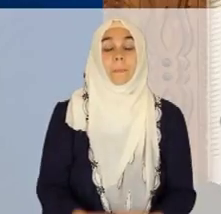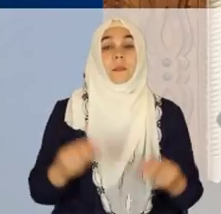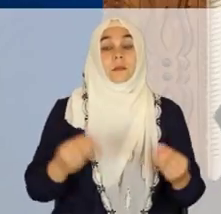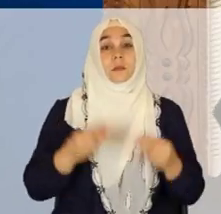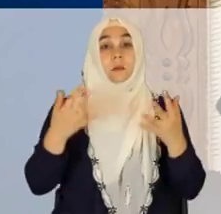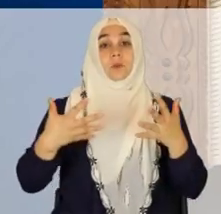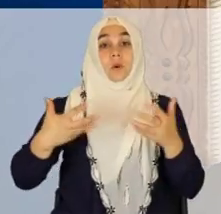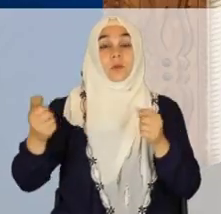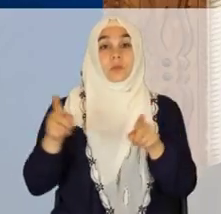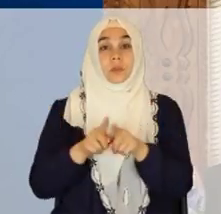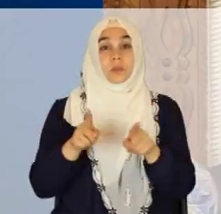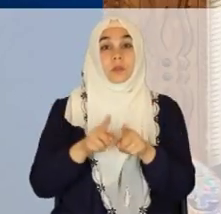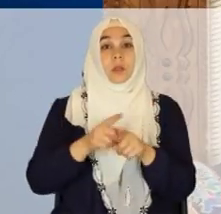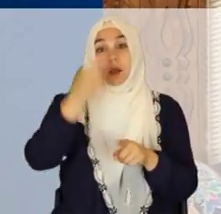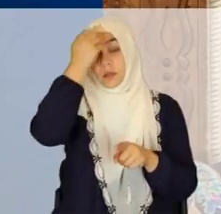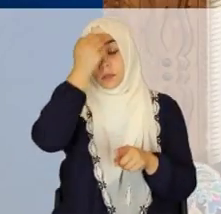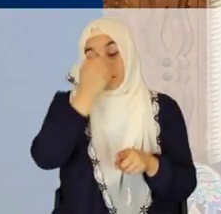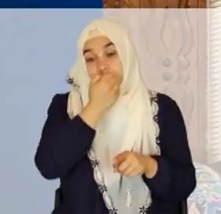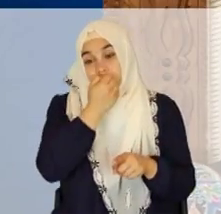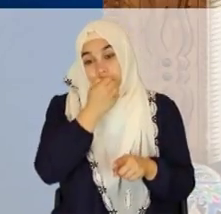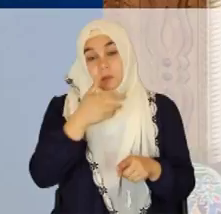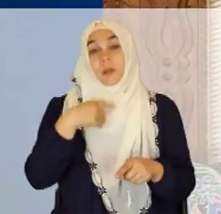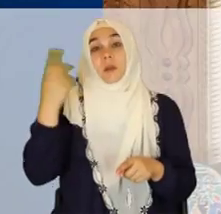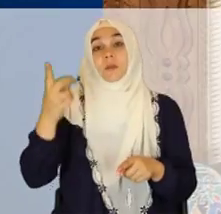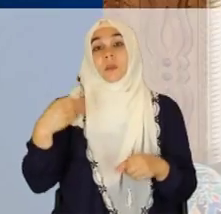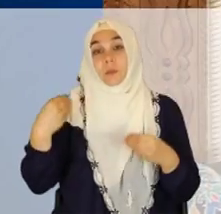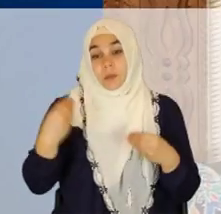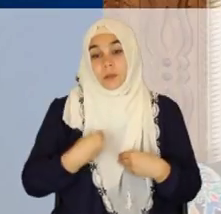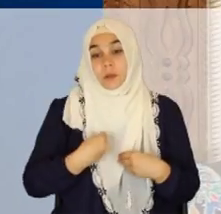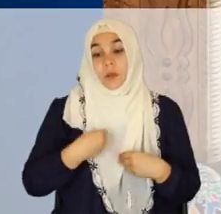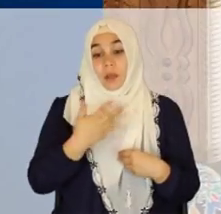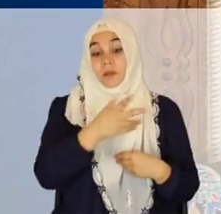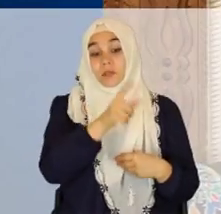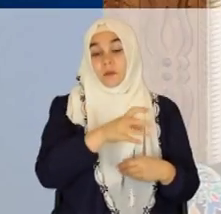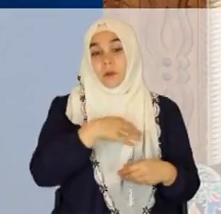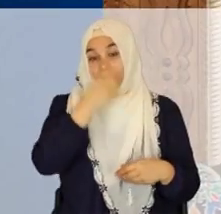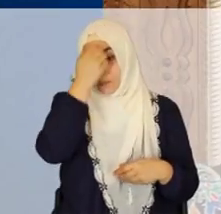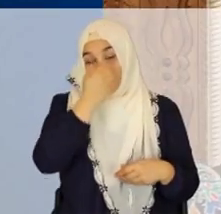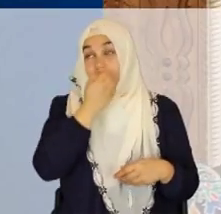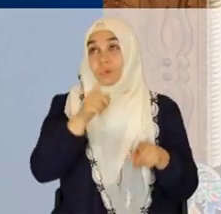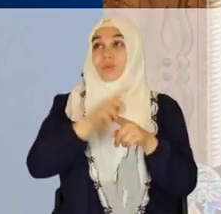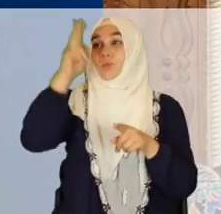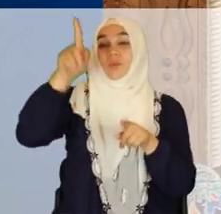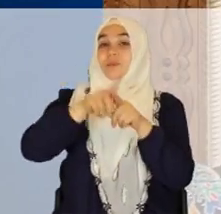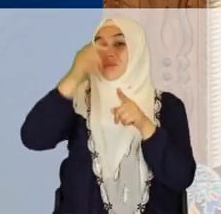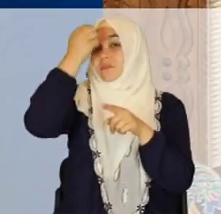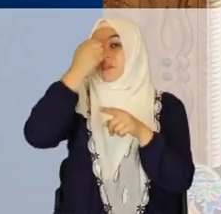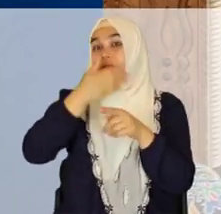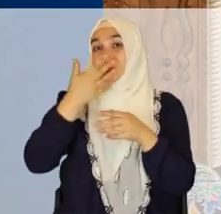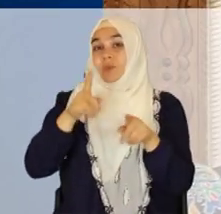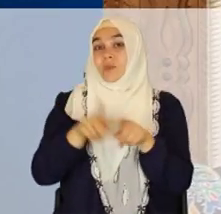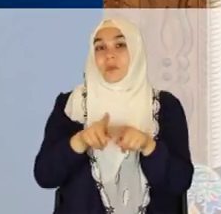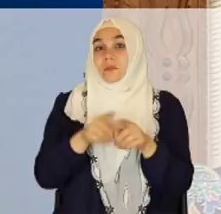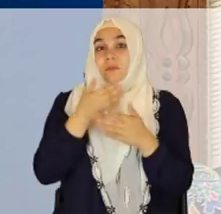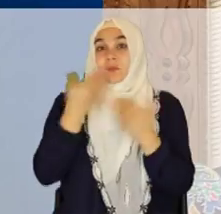Zakot oluvchi demak tashakkur aytish kerak, chunki bandaga shukr qilmagan Allohga shukr qilmaydi. Bu yo'q